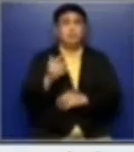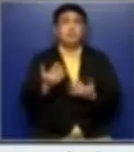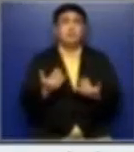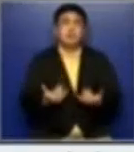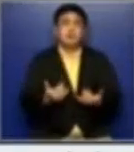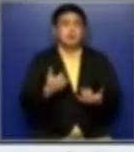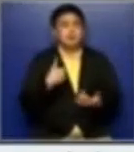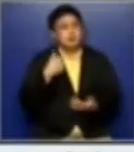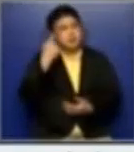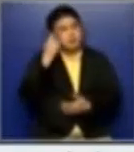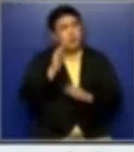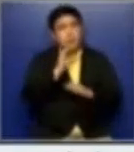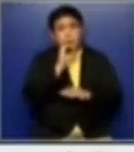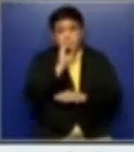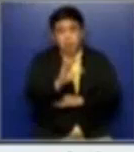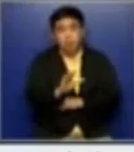ผมกำลังอยากจะบอกว่า